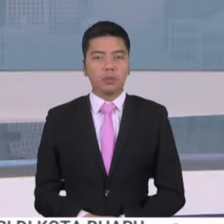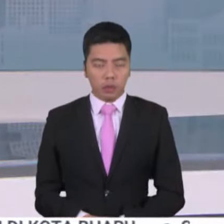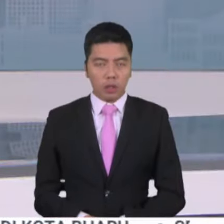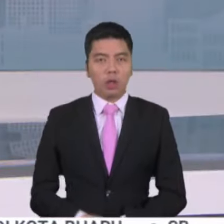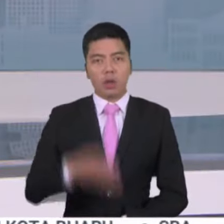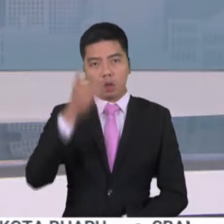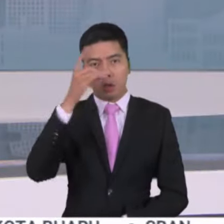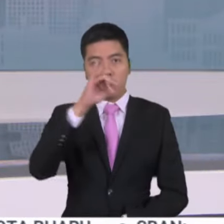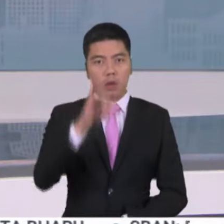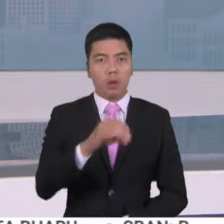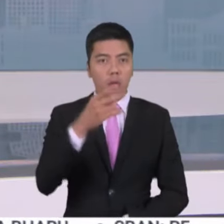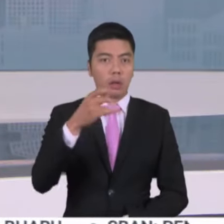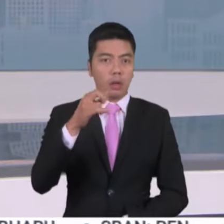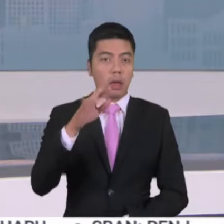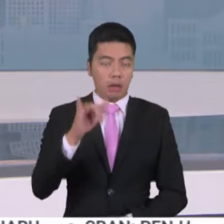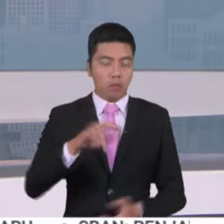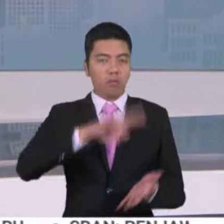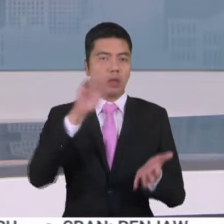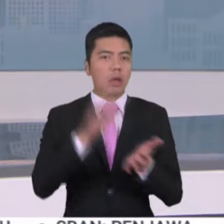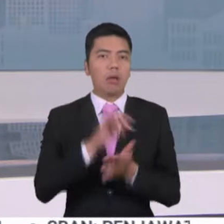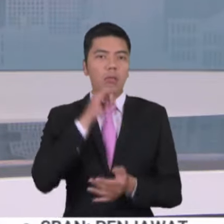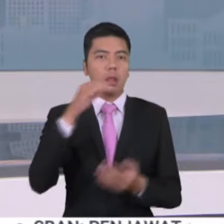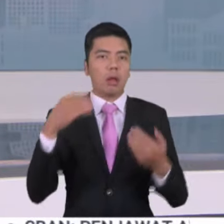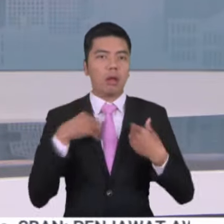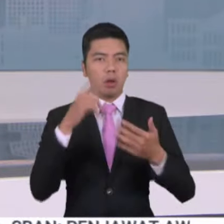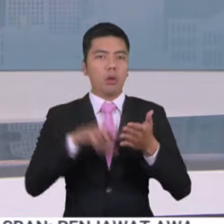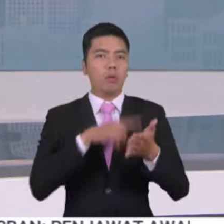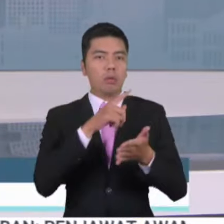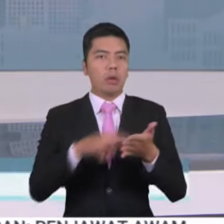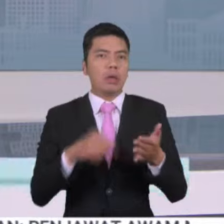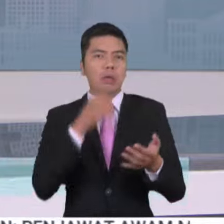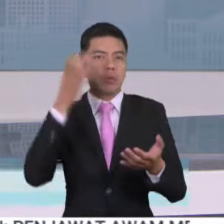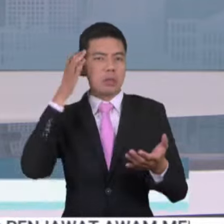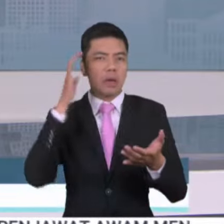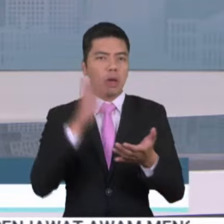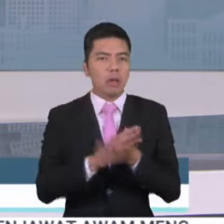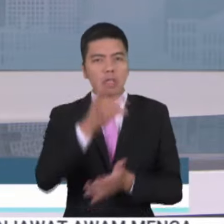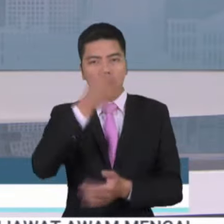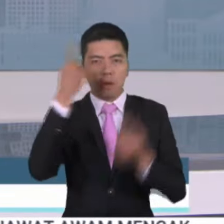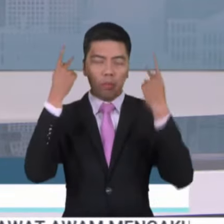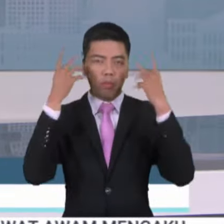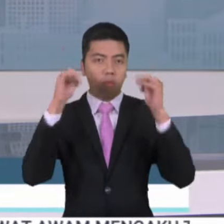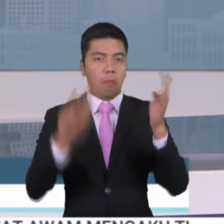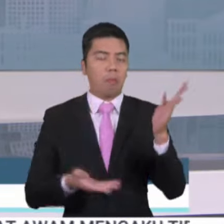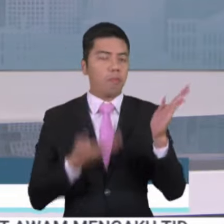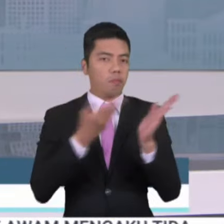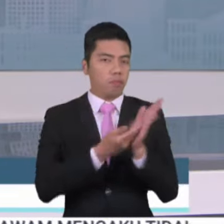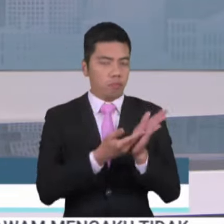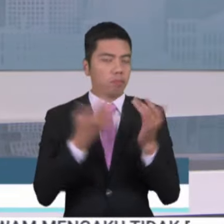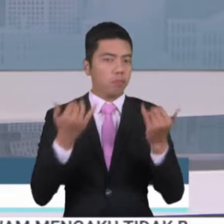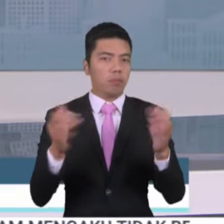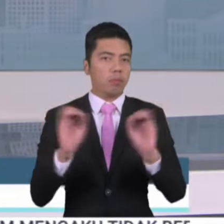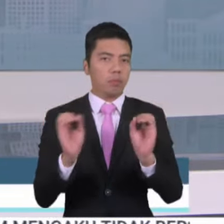Sementara itu, Tan Sri Johari mengesahkan tiada usul undi tidak percaya kepada Perdana Menteri dikemukakan setakat ini.